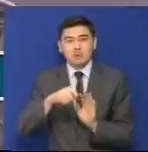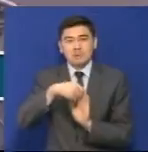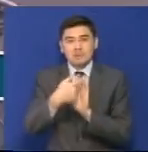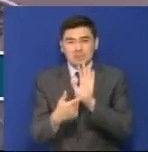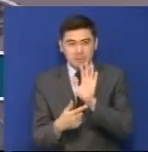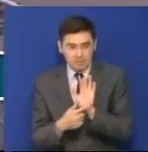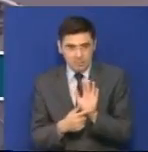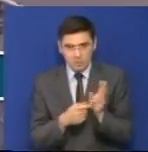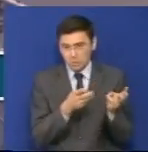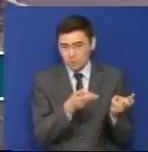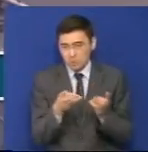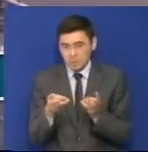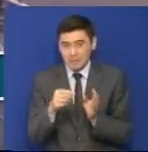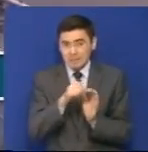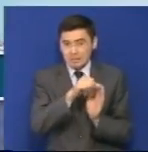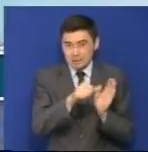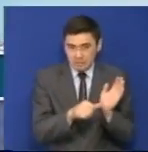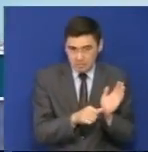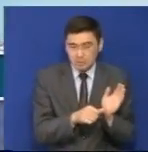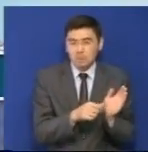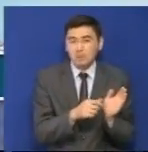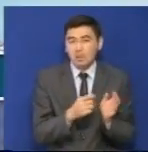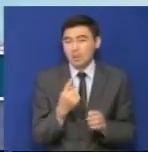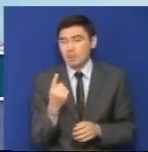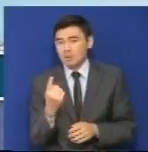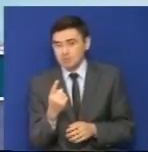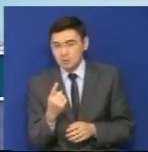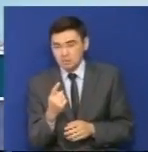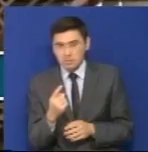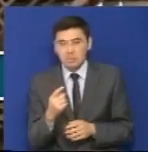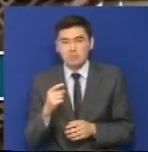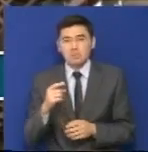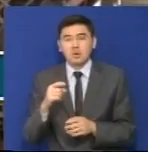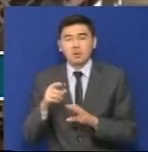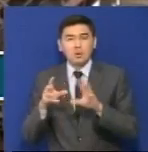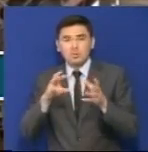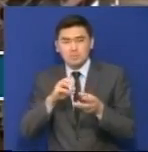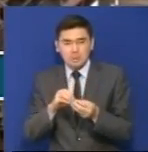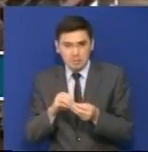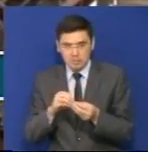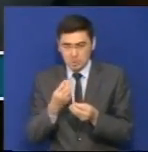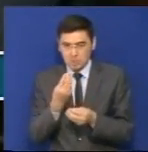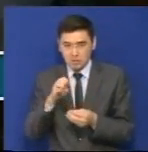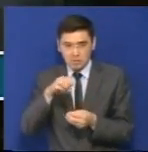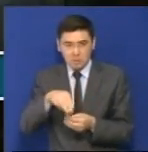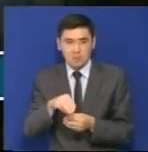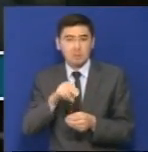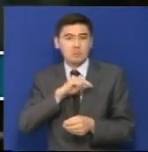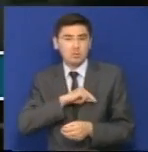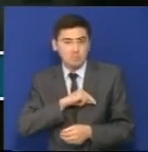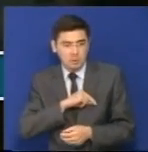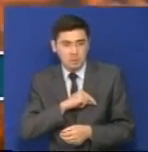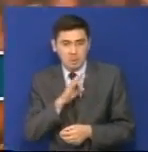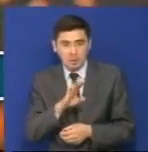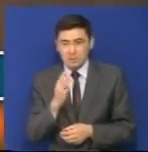көзі жұмыс істеп тұр. Олардың 16-сы жылу қазандықтары болса, біреуі 1 жылу орталығы. Жылуды олар штаттық тәртіпте өндіруде. Алайда 4